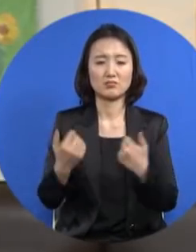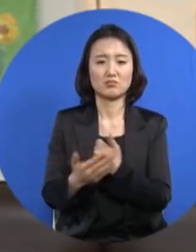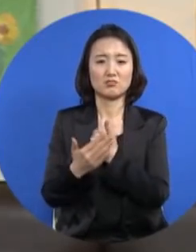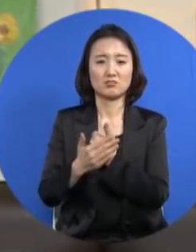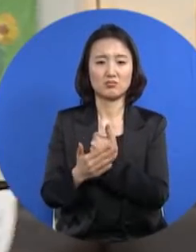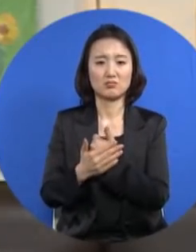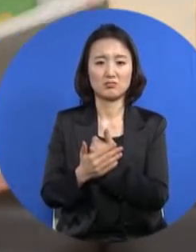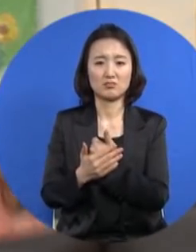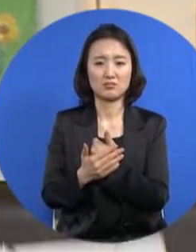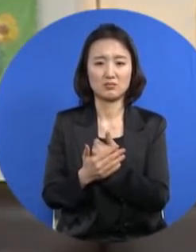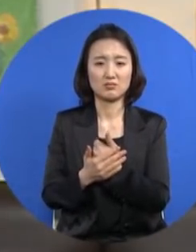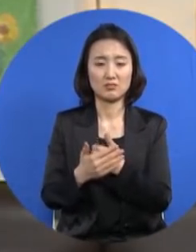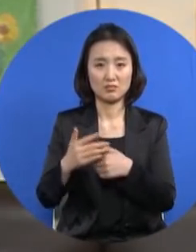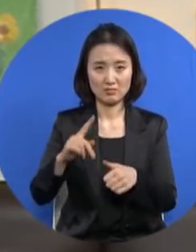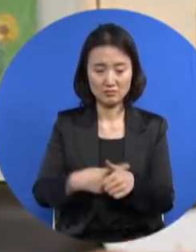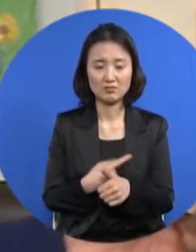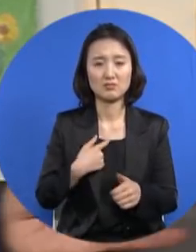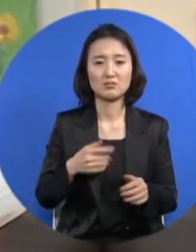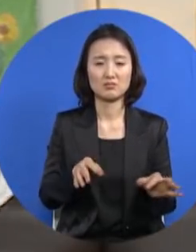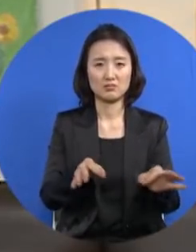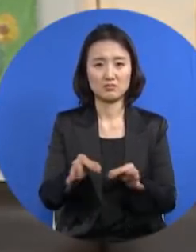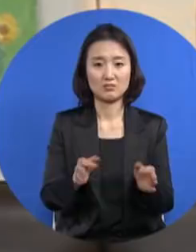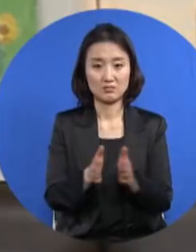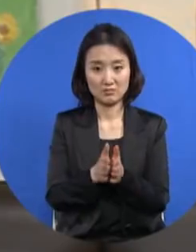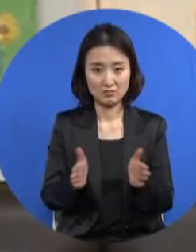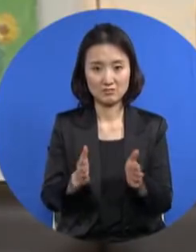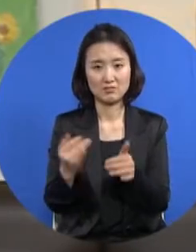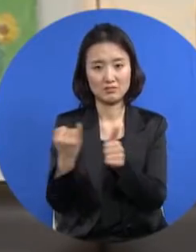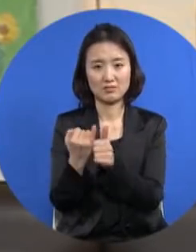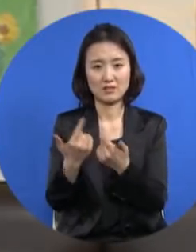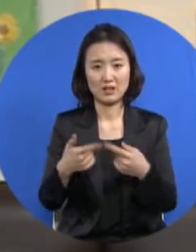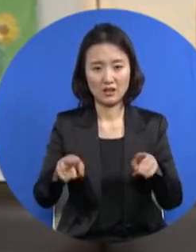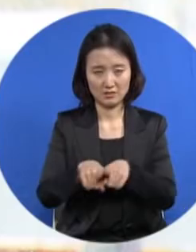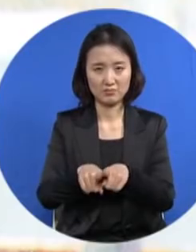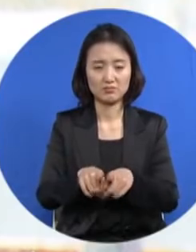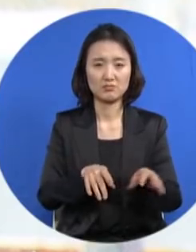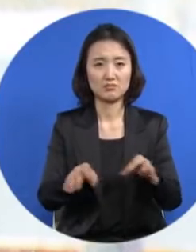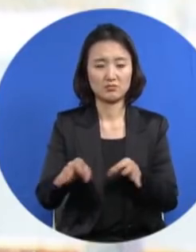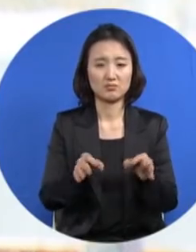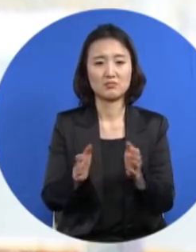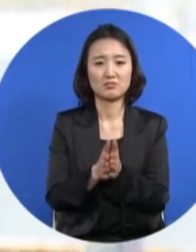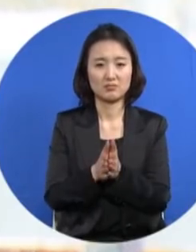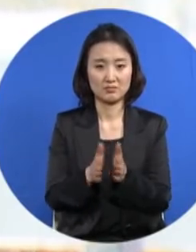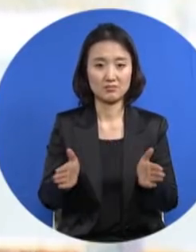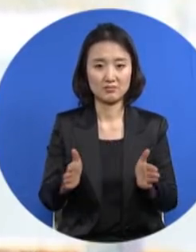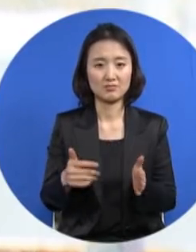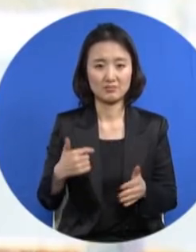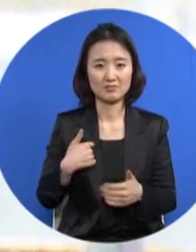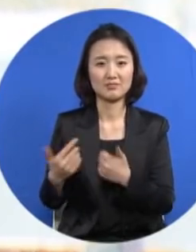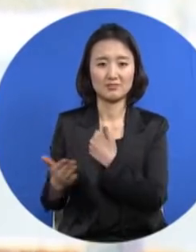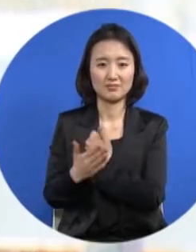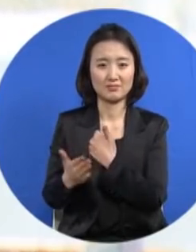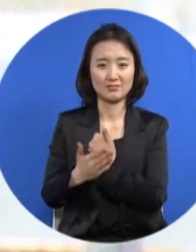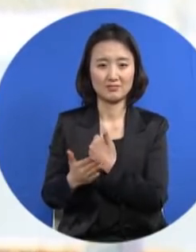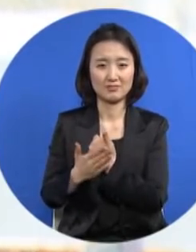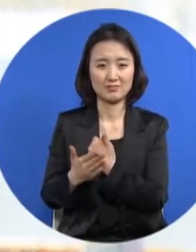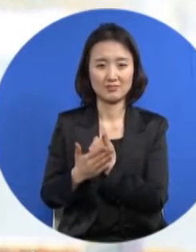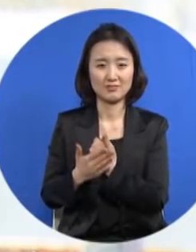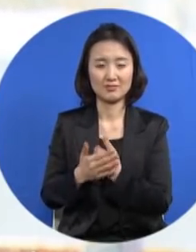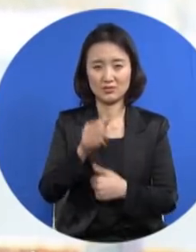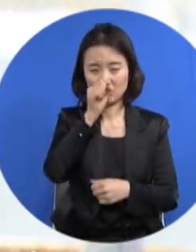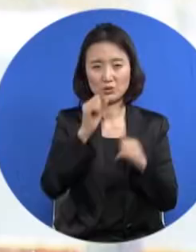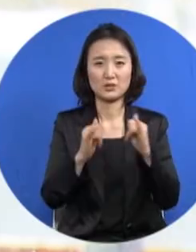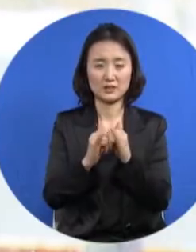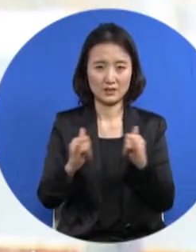근데 그래서 제가 이 사업을 시작하고 나서 남편이랑 동업을 해서 같이 하게 됐어요. 저를 많이 매주를 아주 많이 해주시는